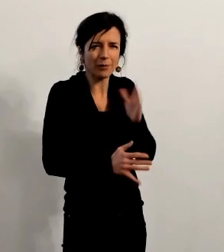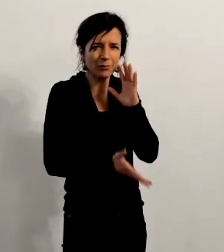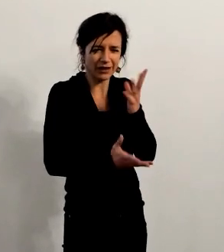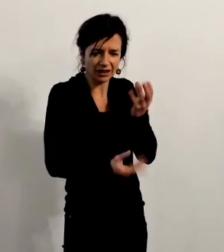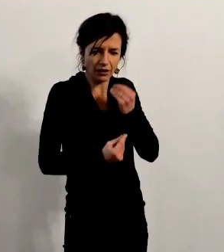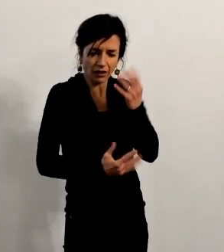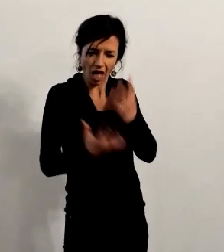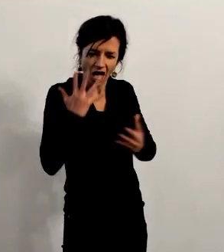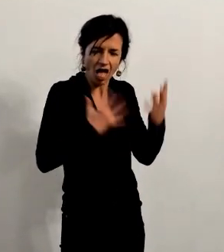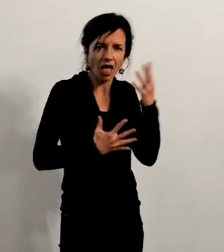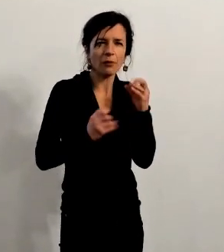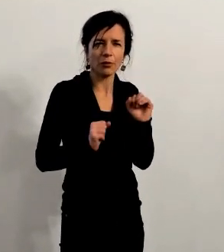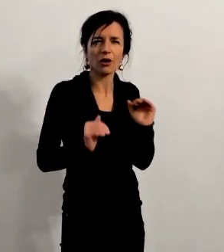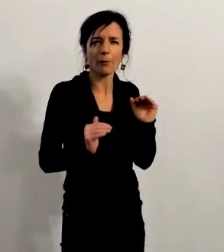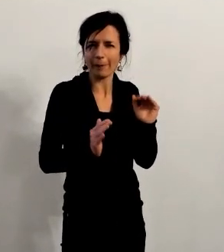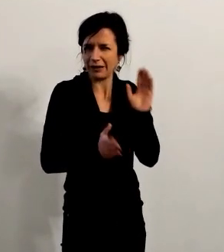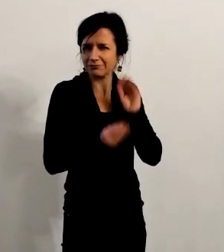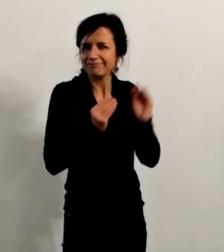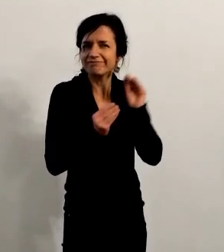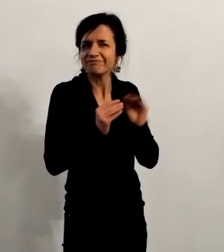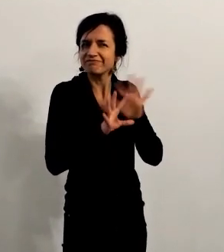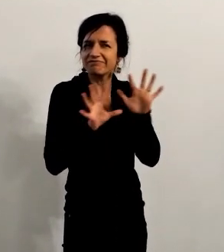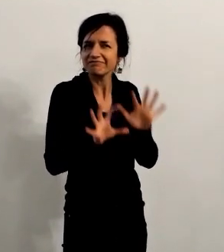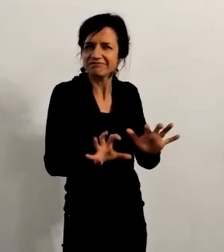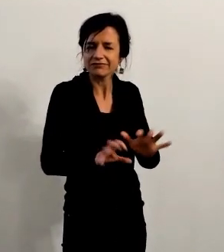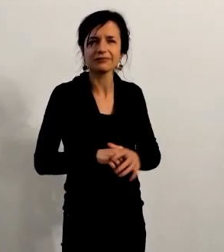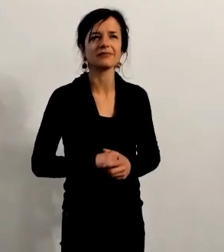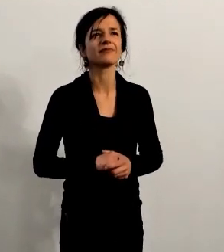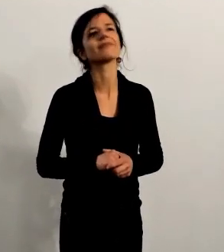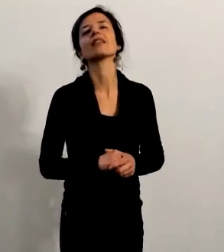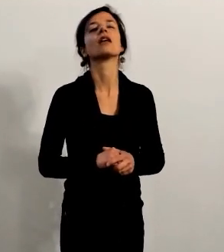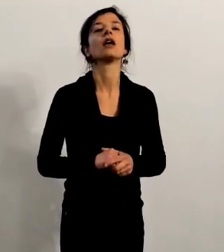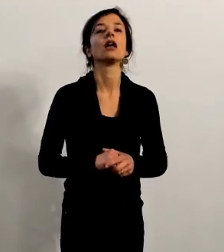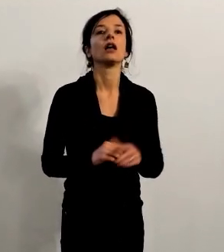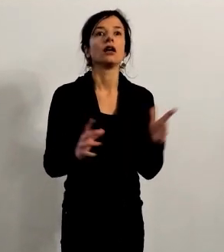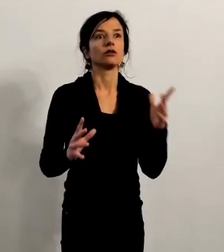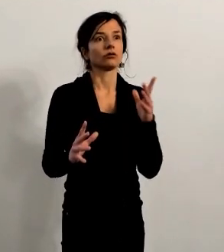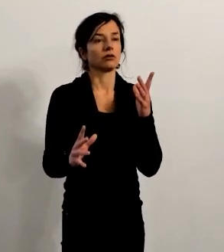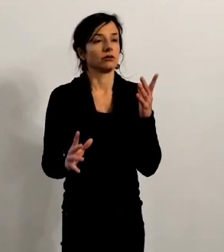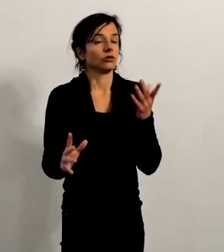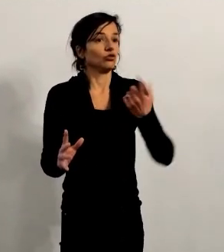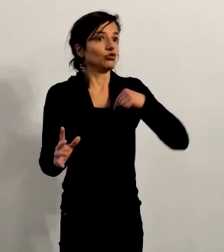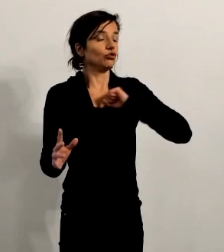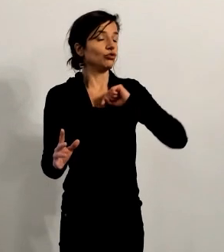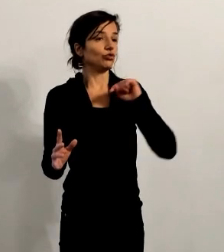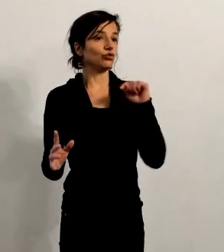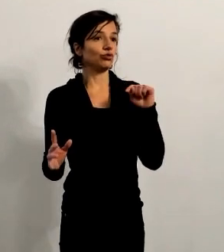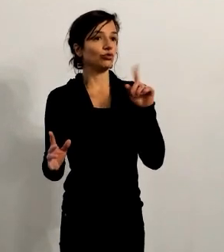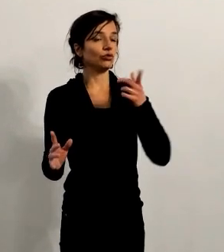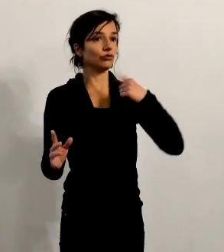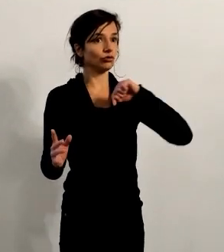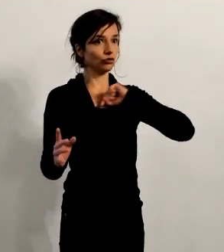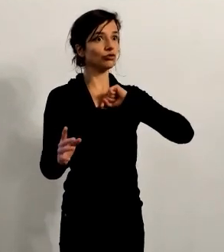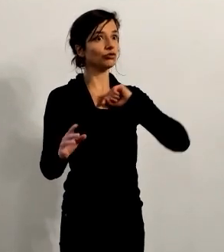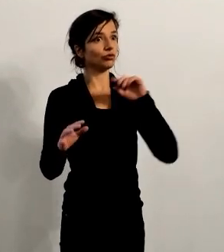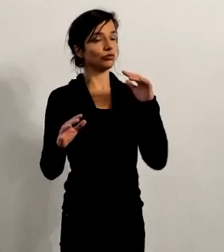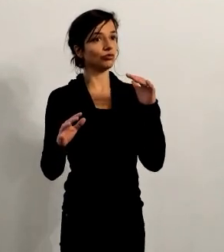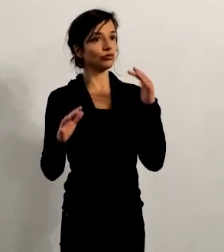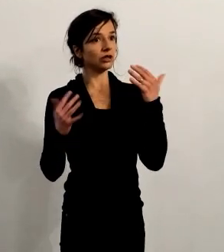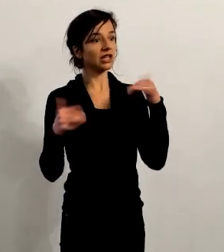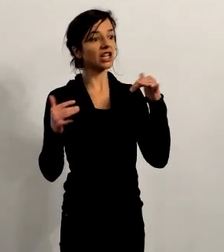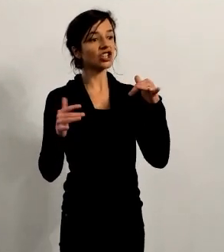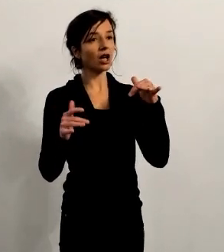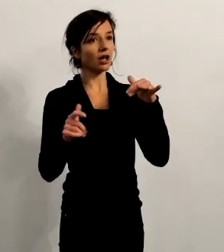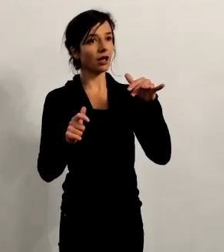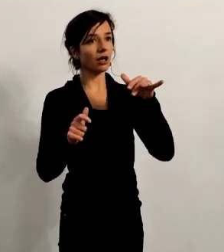On est exposé, donc on est aussi imprégné, donc on sait doser, on a dosé ces